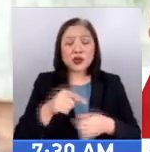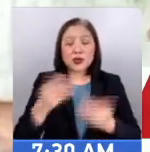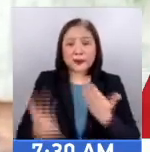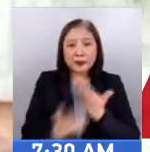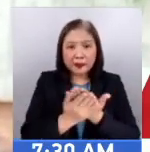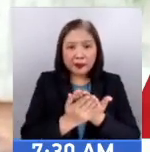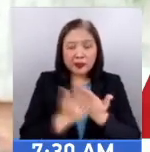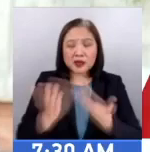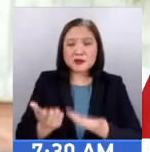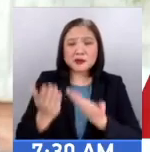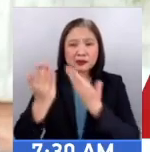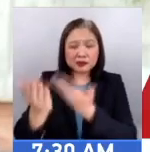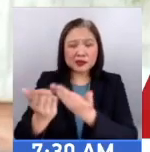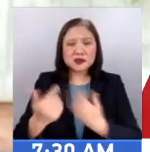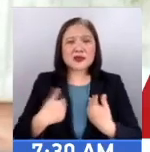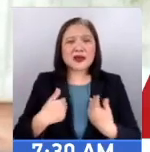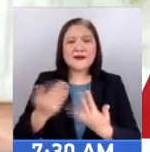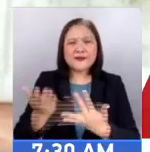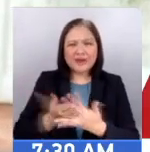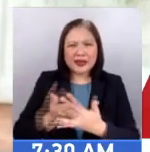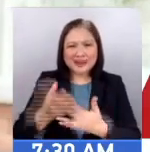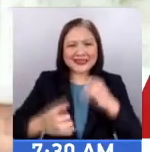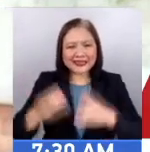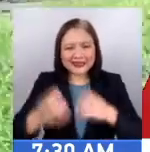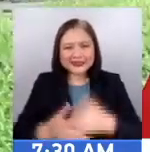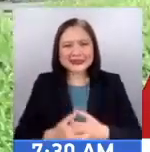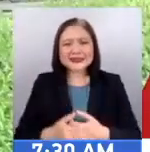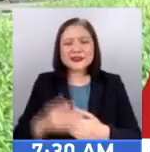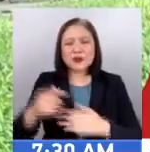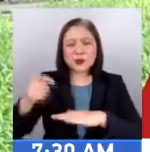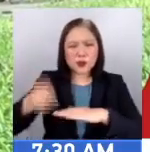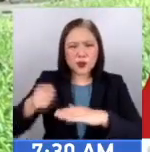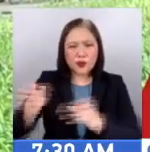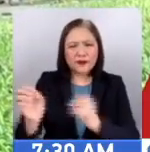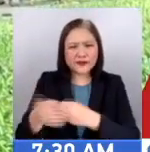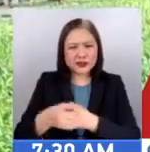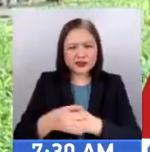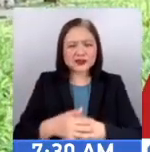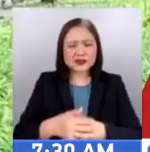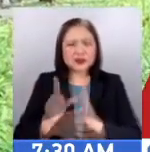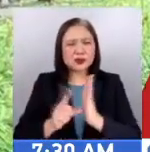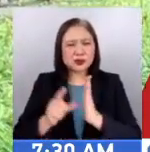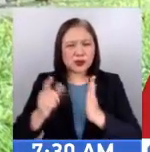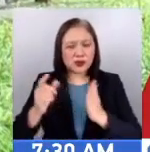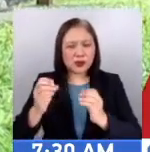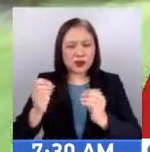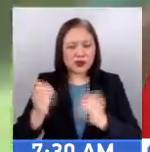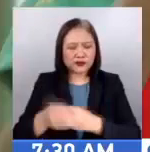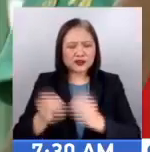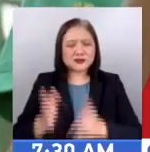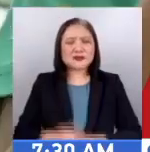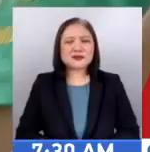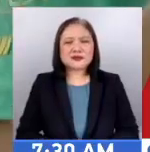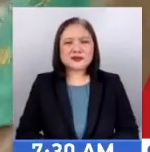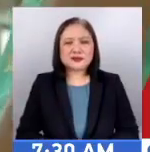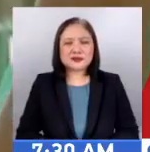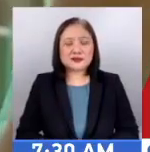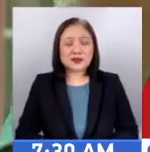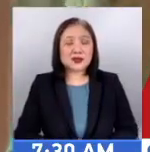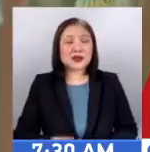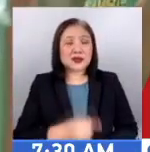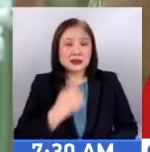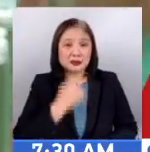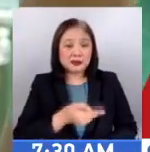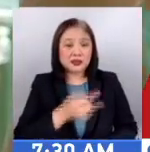ng kaso, mag-file tayo ng kaso sa prosecutor's office. Man's best friend ang mga alaga nating aso sa